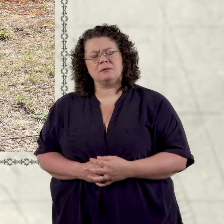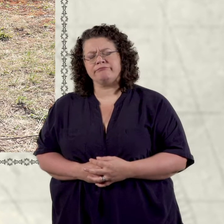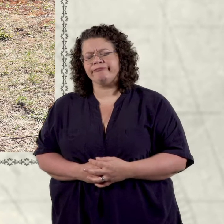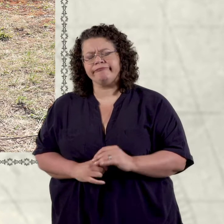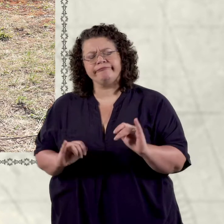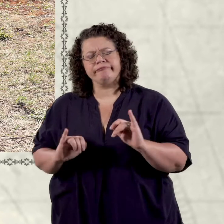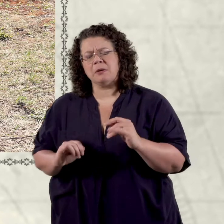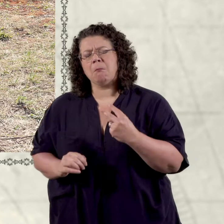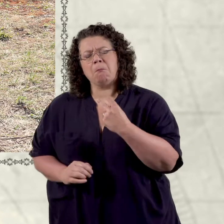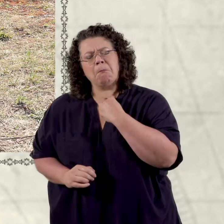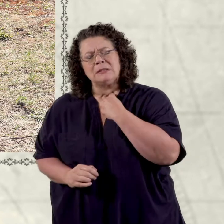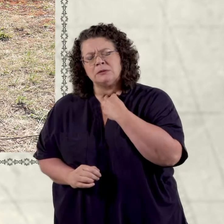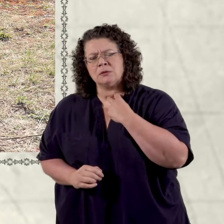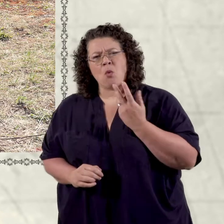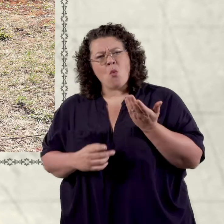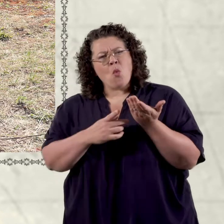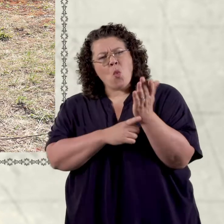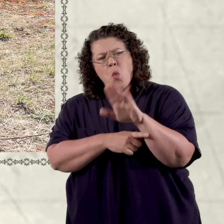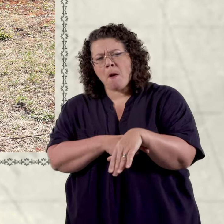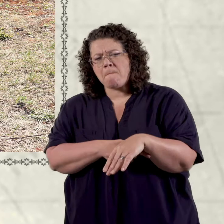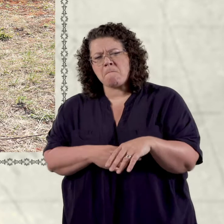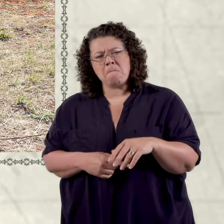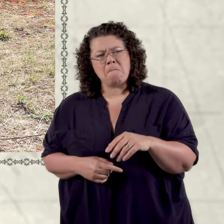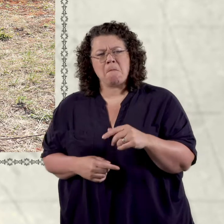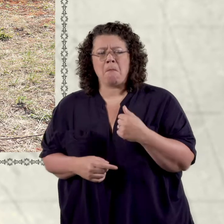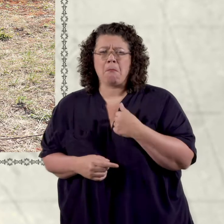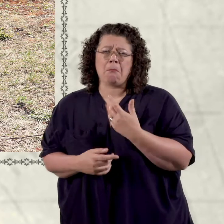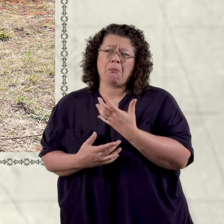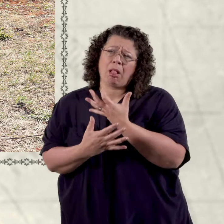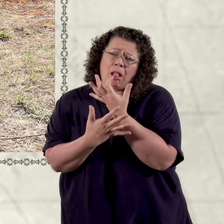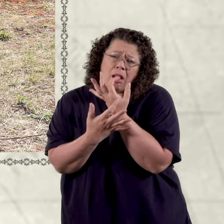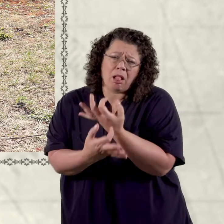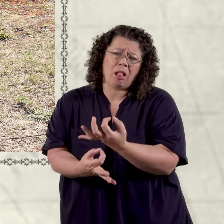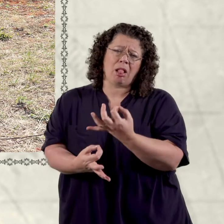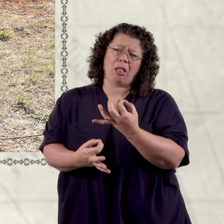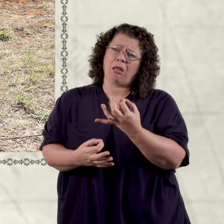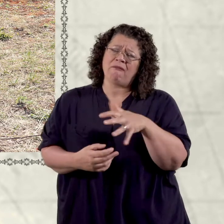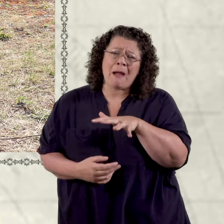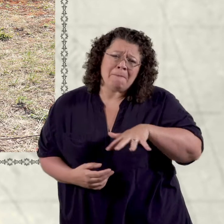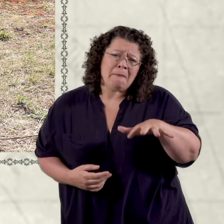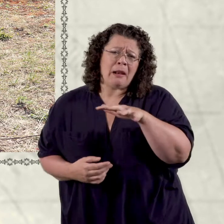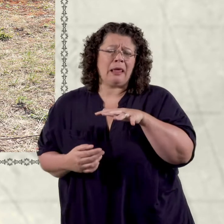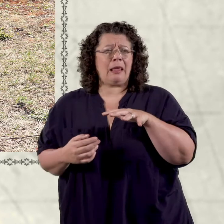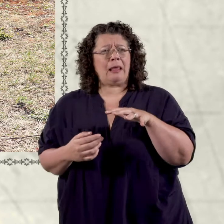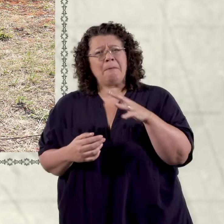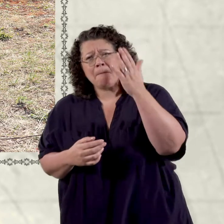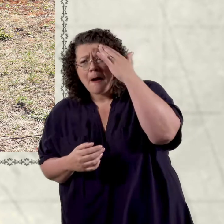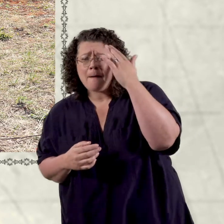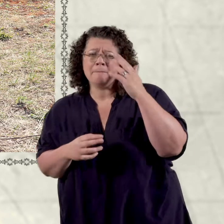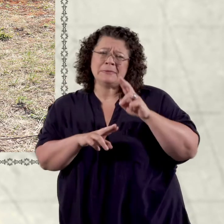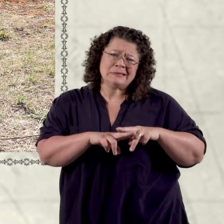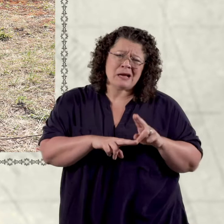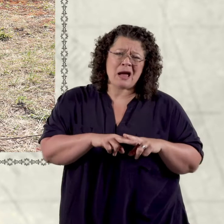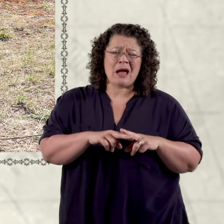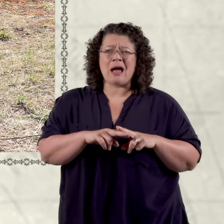Ac mi oedd gen i hiraeth. Mi oedd gen i hiraeth am adra, hiraeth am yn nheulu, hiraeth am